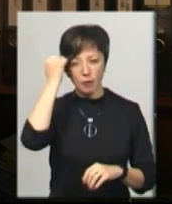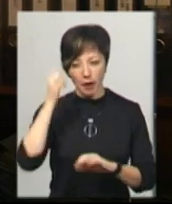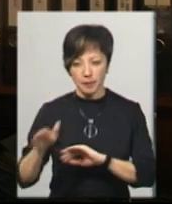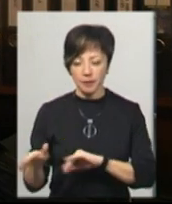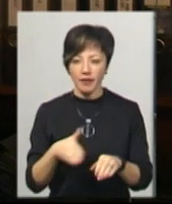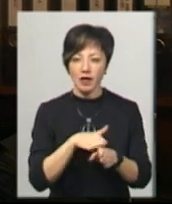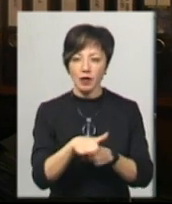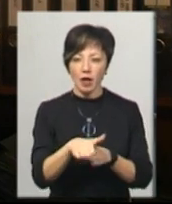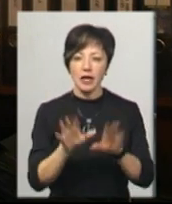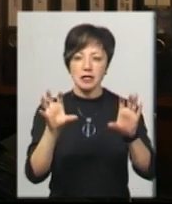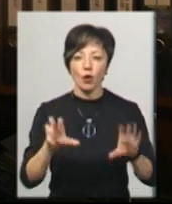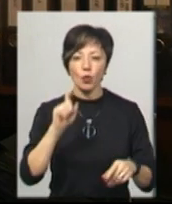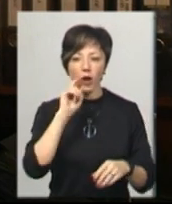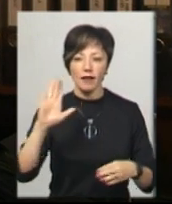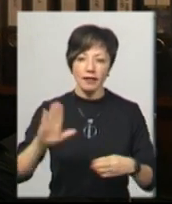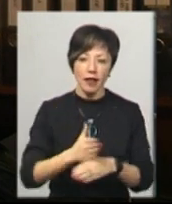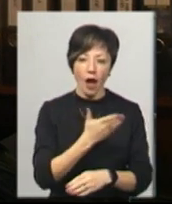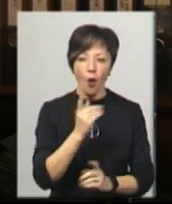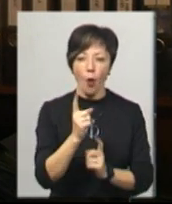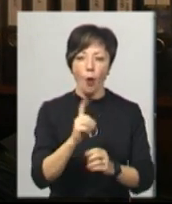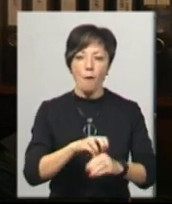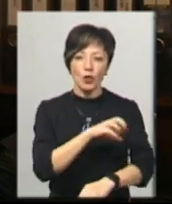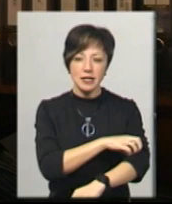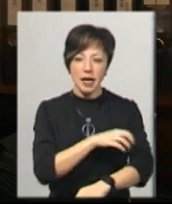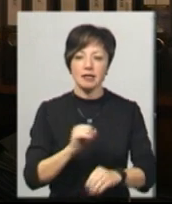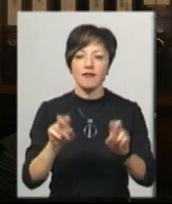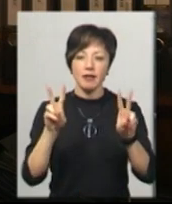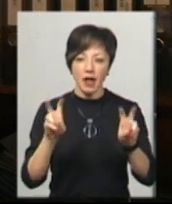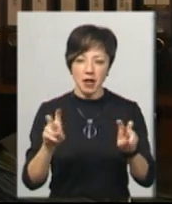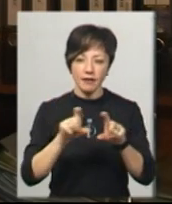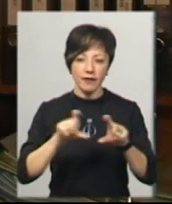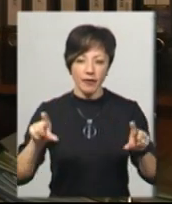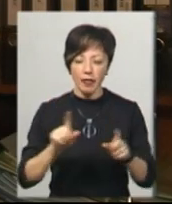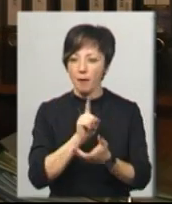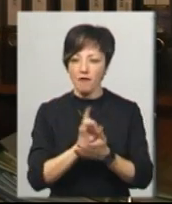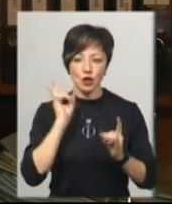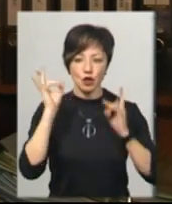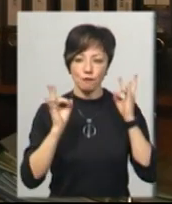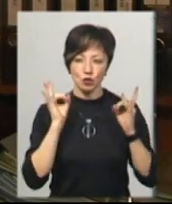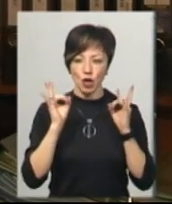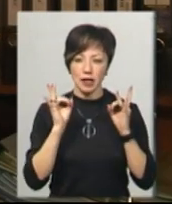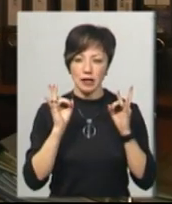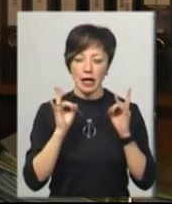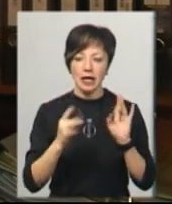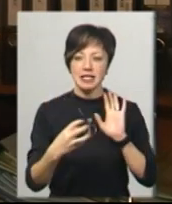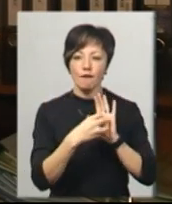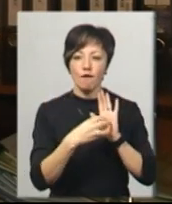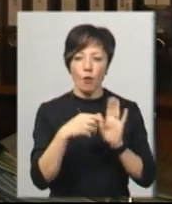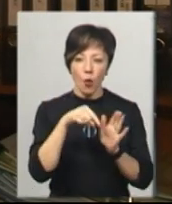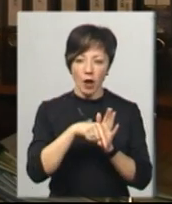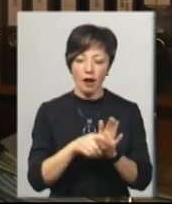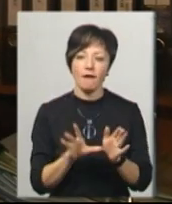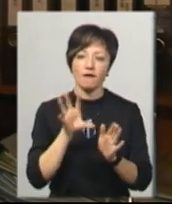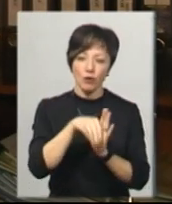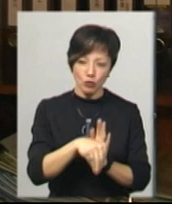України про декомунізацію в назві юридичної особи не повинна звучати символіка, тому числі